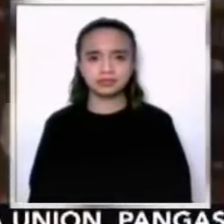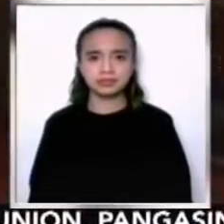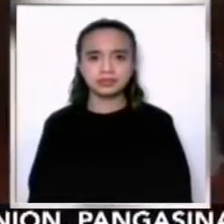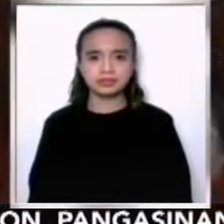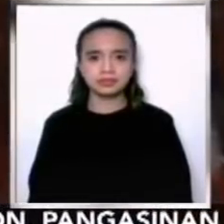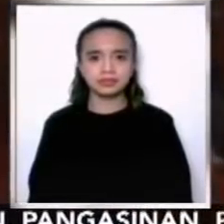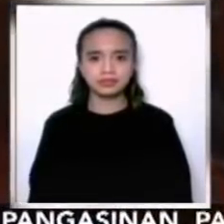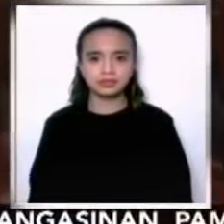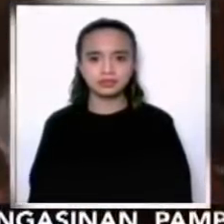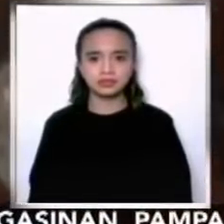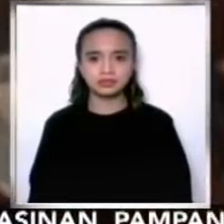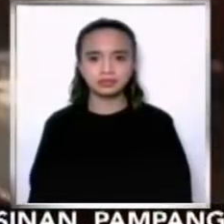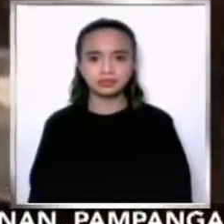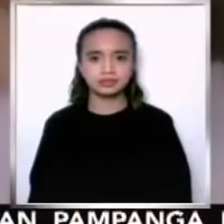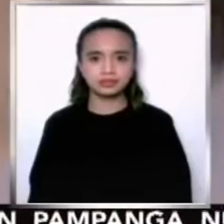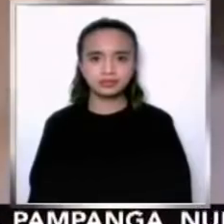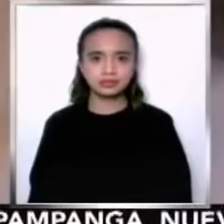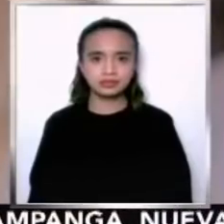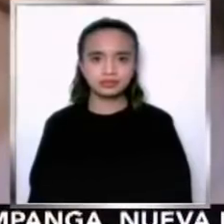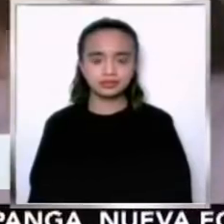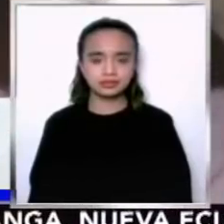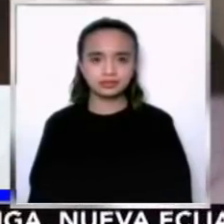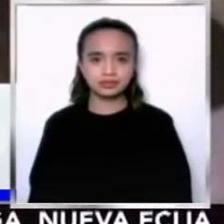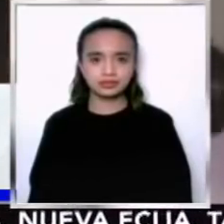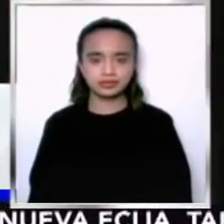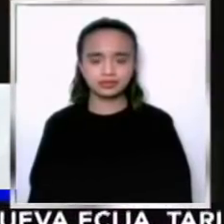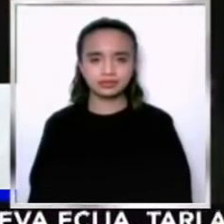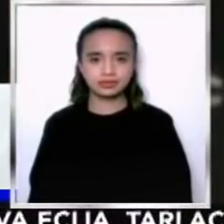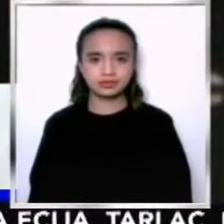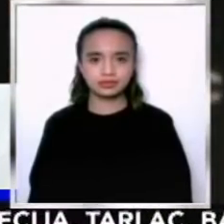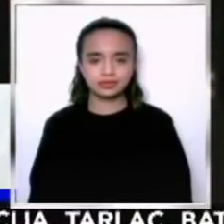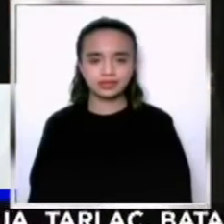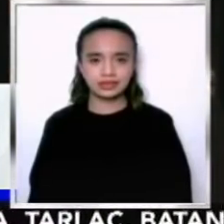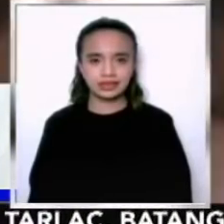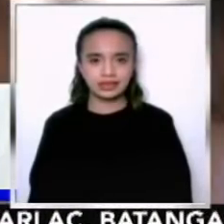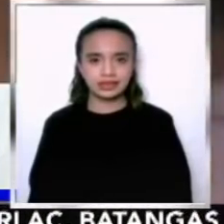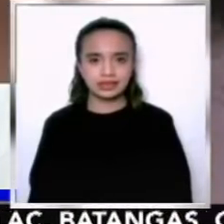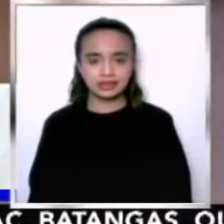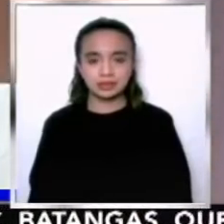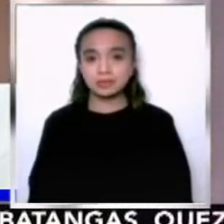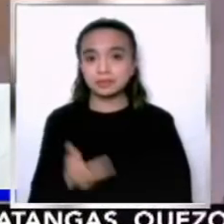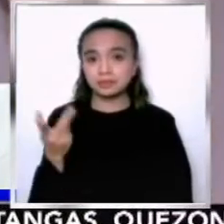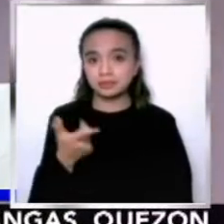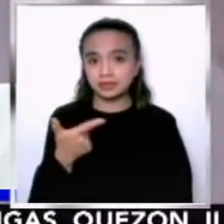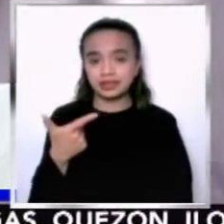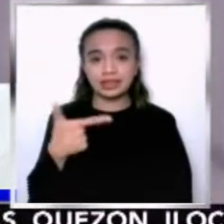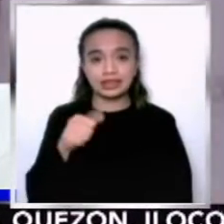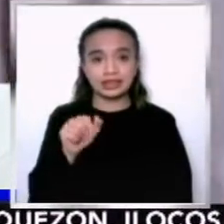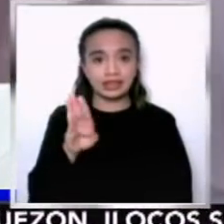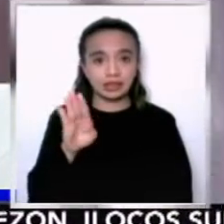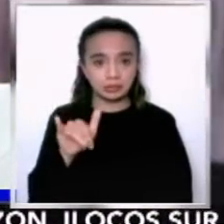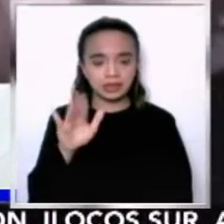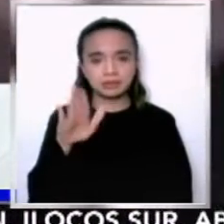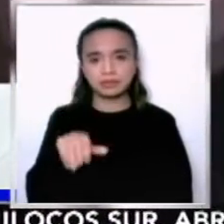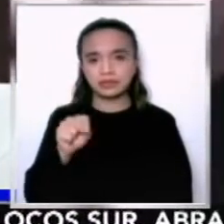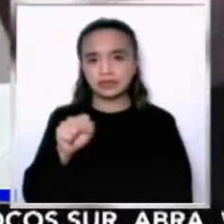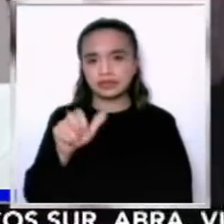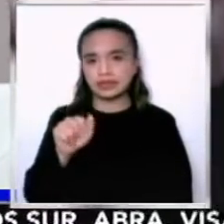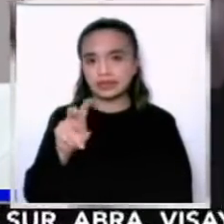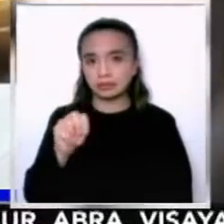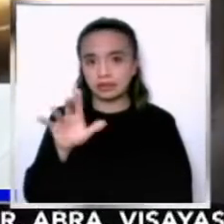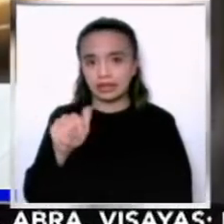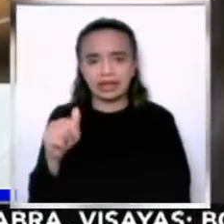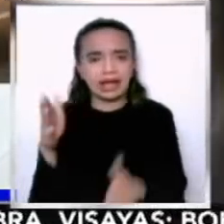Mas powerful ang kilig! Akala mo pa, ikaw lang may... Tuwang-tuwa sina Gabby at Sanya sa reaksyon ng mga tao sa isang eksena